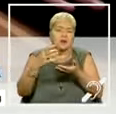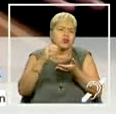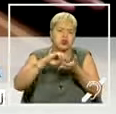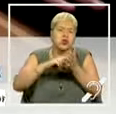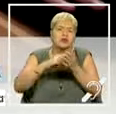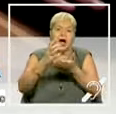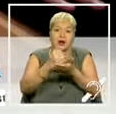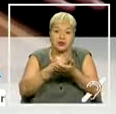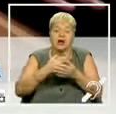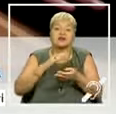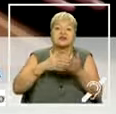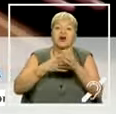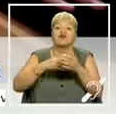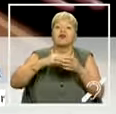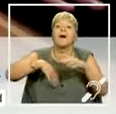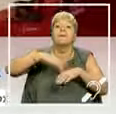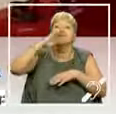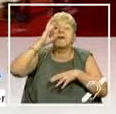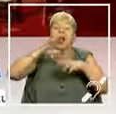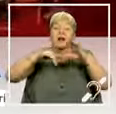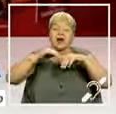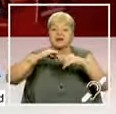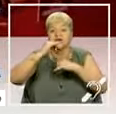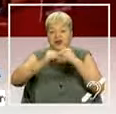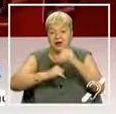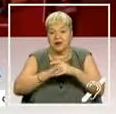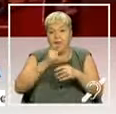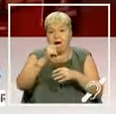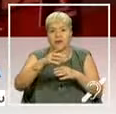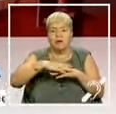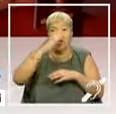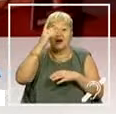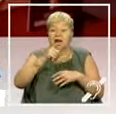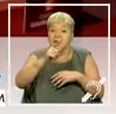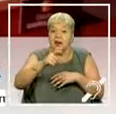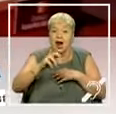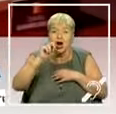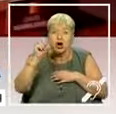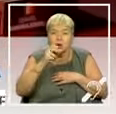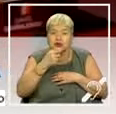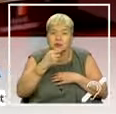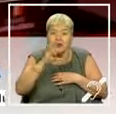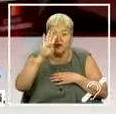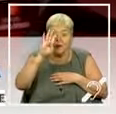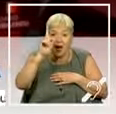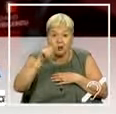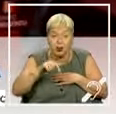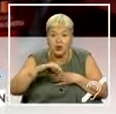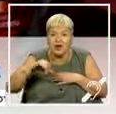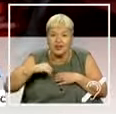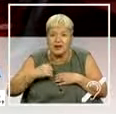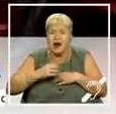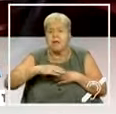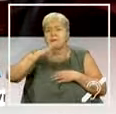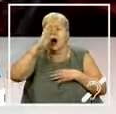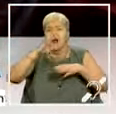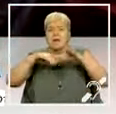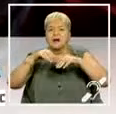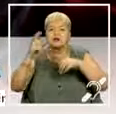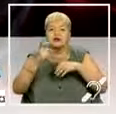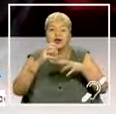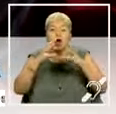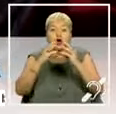internațional, cea mai mare categorie pe care o poate atinge un jucător de șah. Astfel, la 19 ani și 4 luni, David Gavrilescu devine cel mai tânăr mare maestru din România.